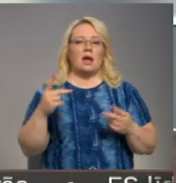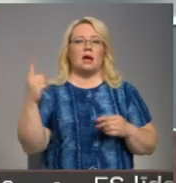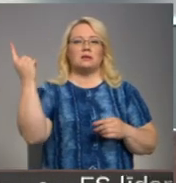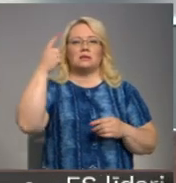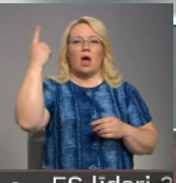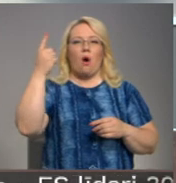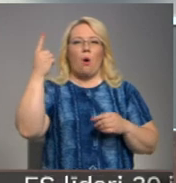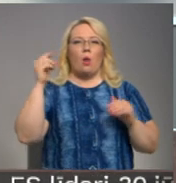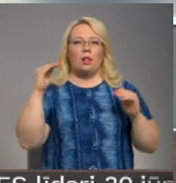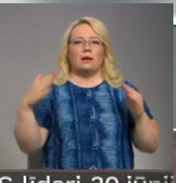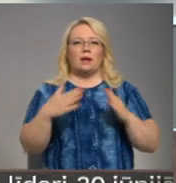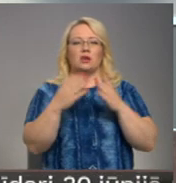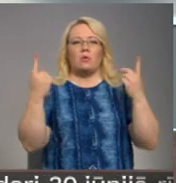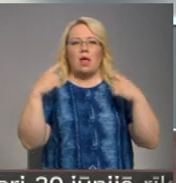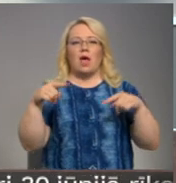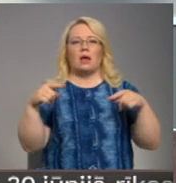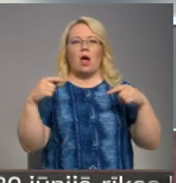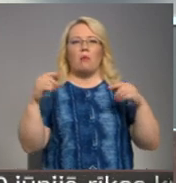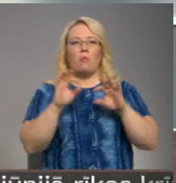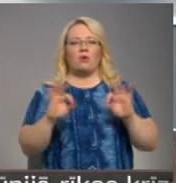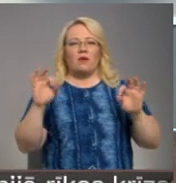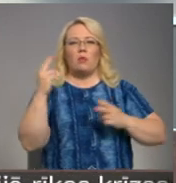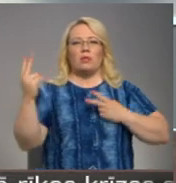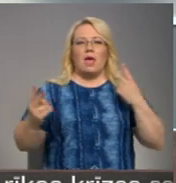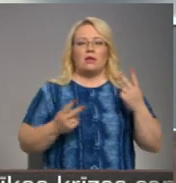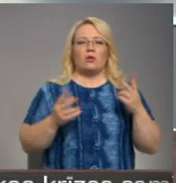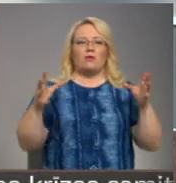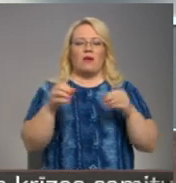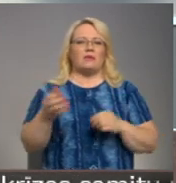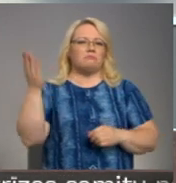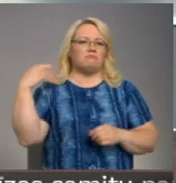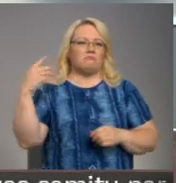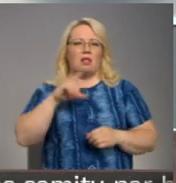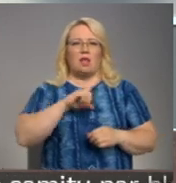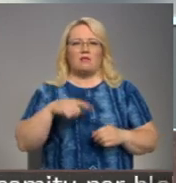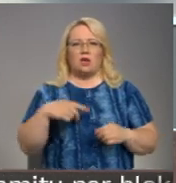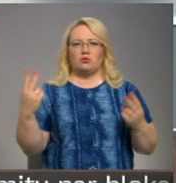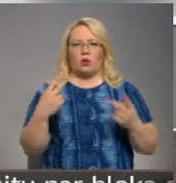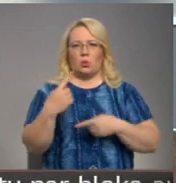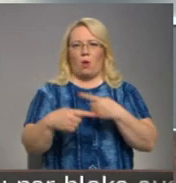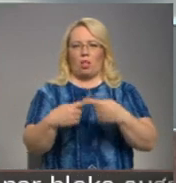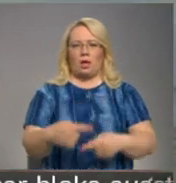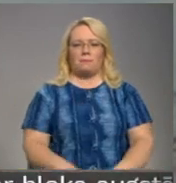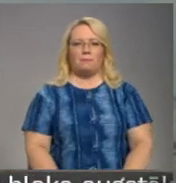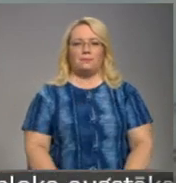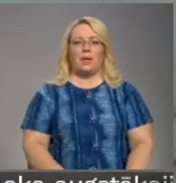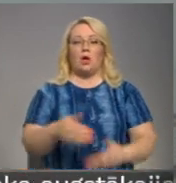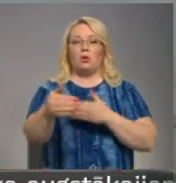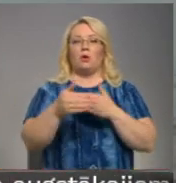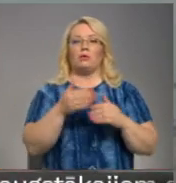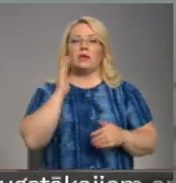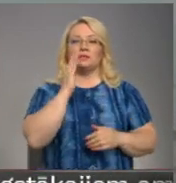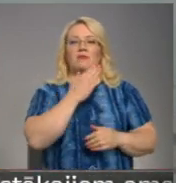laika burvību un enerģiju tvert ar senlatviešu rituāliem, par to stāsta Zemgales televīzija. Tuvojoties